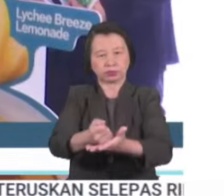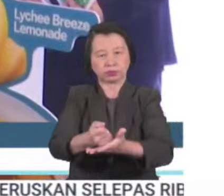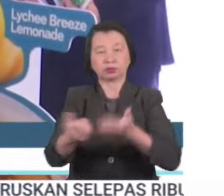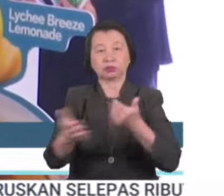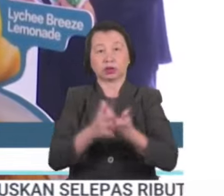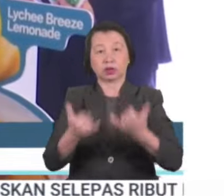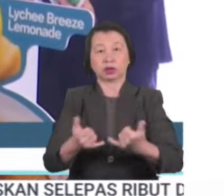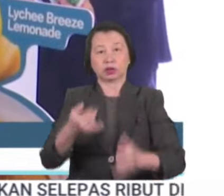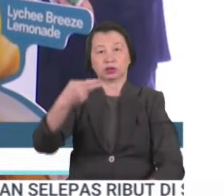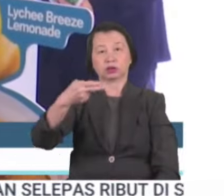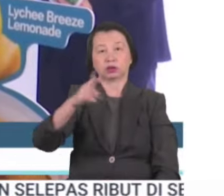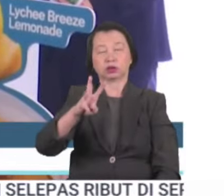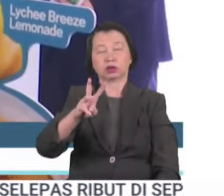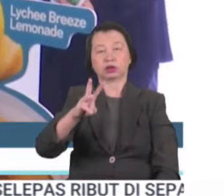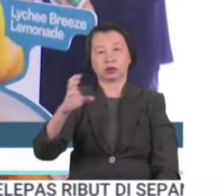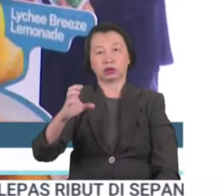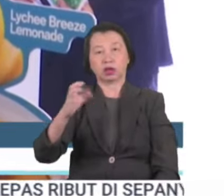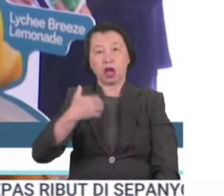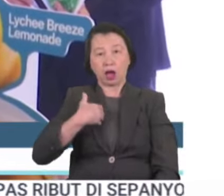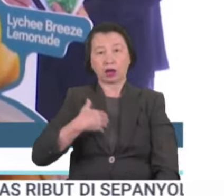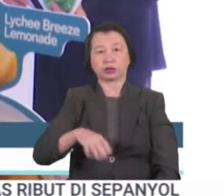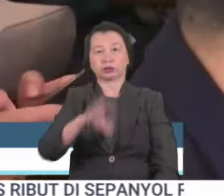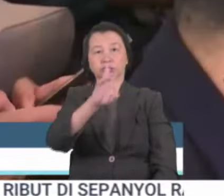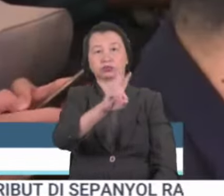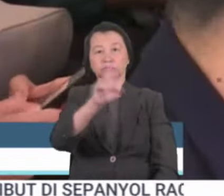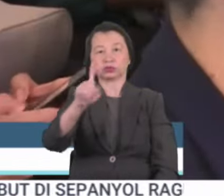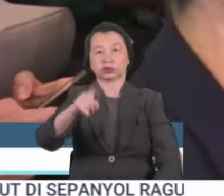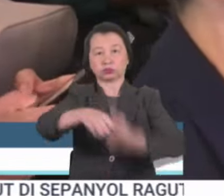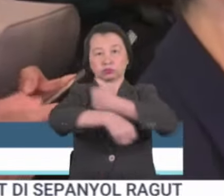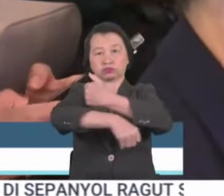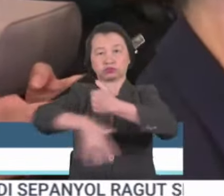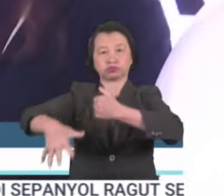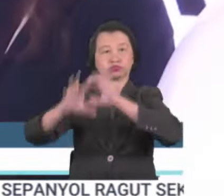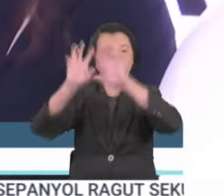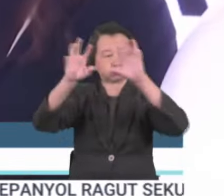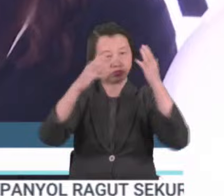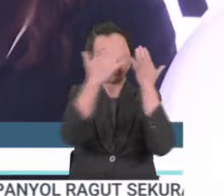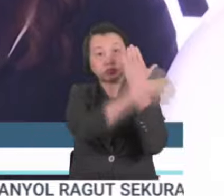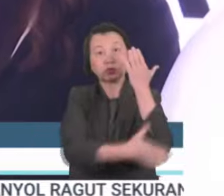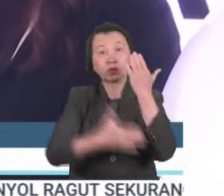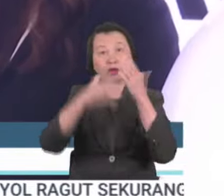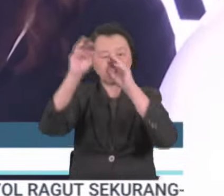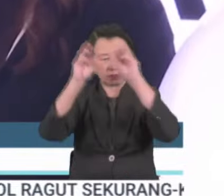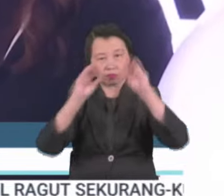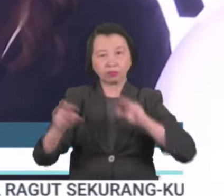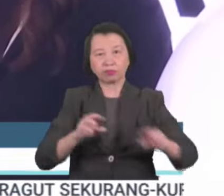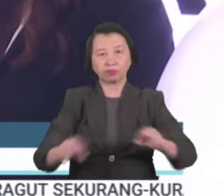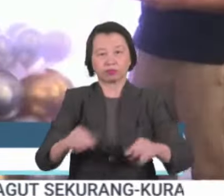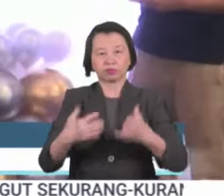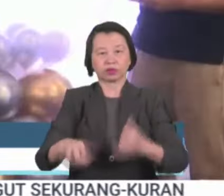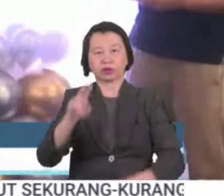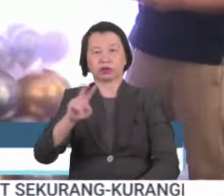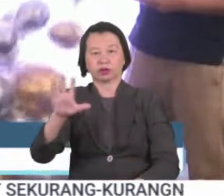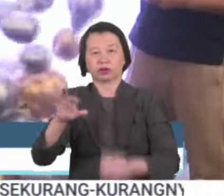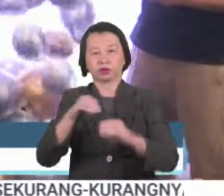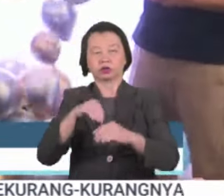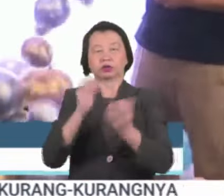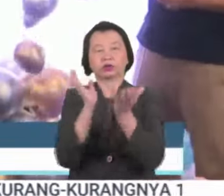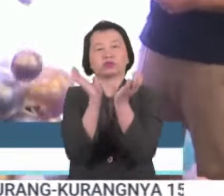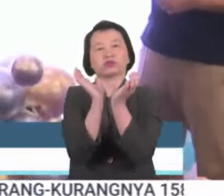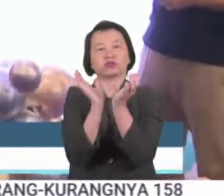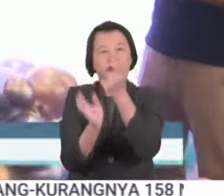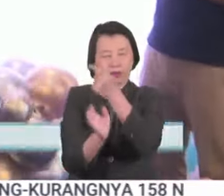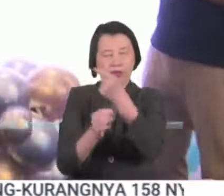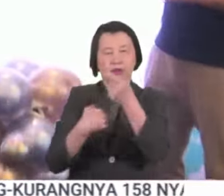Sehingga kini, HWC Coffee mempunyai 71 cawangan di seluruh negara dan 2 cawangan di Brunei.